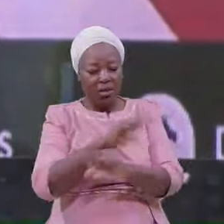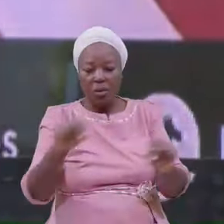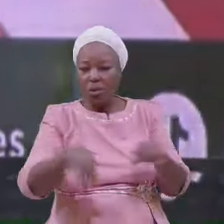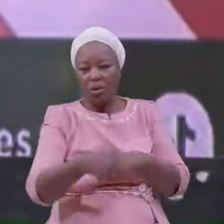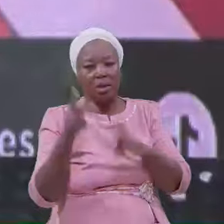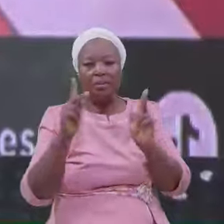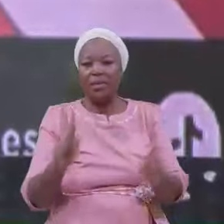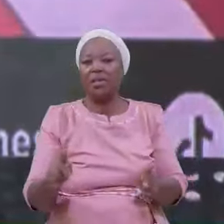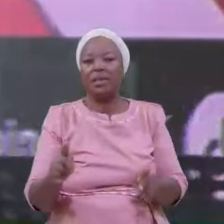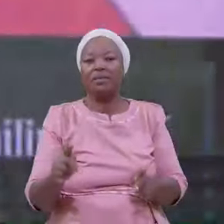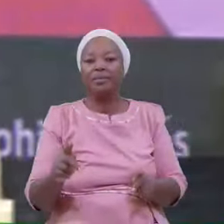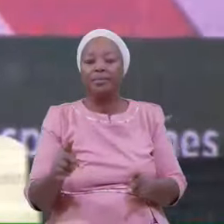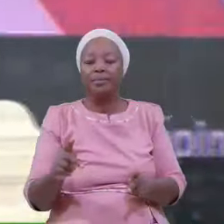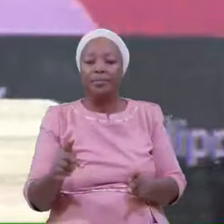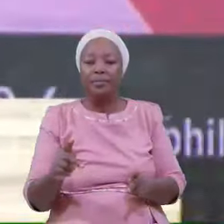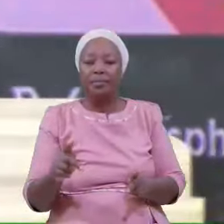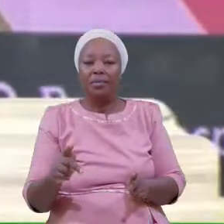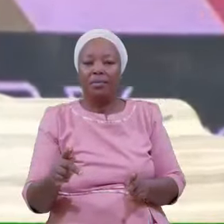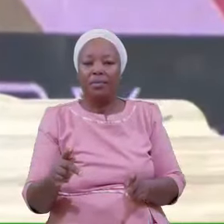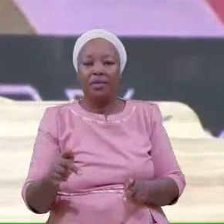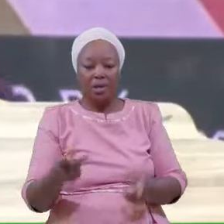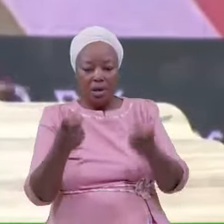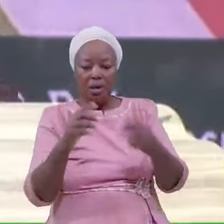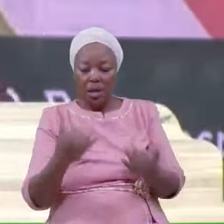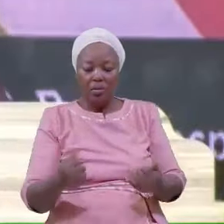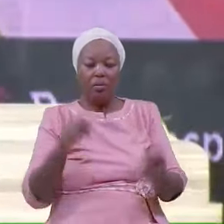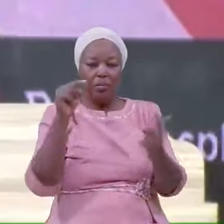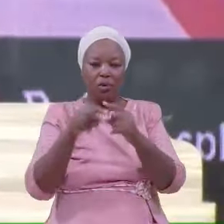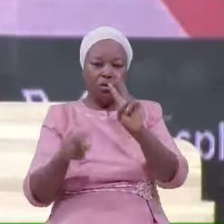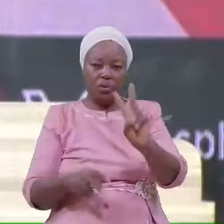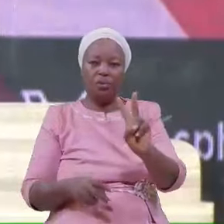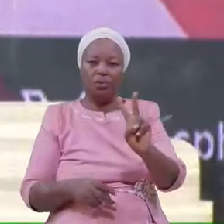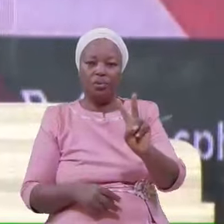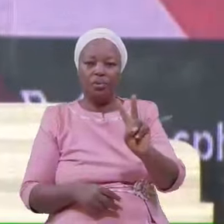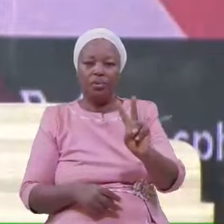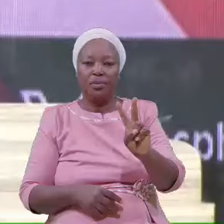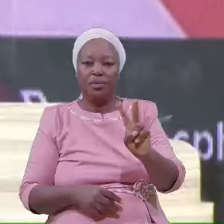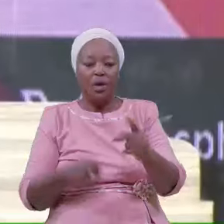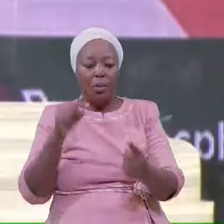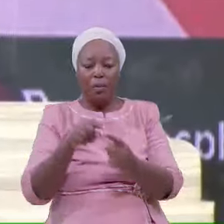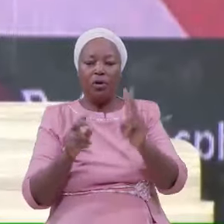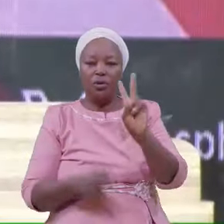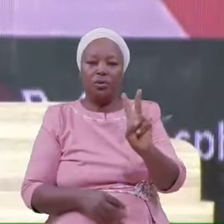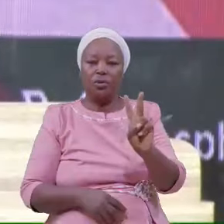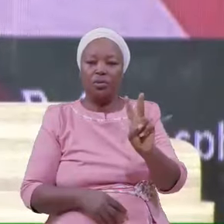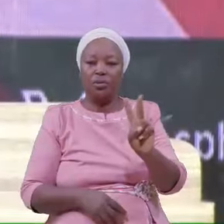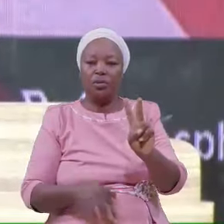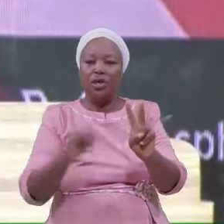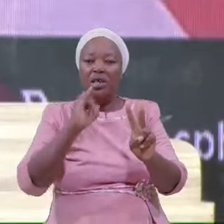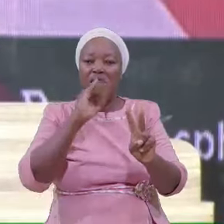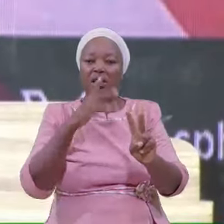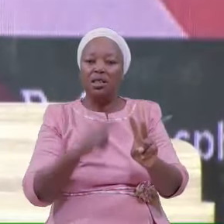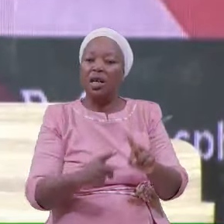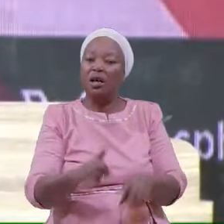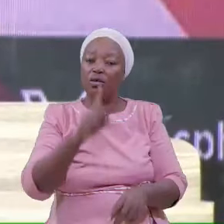nang iba. I commit to point number two now. At pupunta ako sa pangalawang point puntos. Number two is the genuine